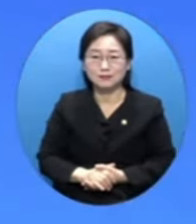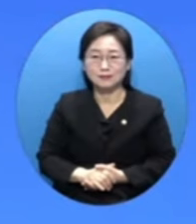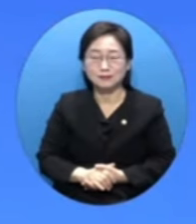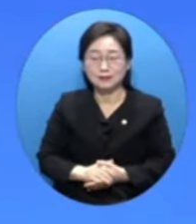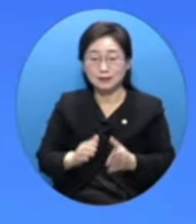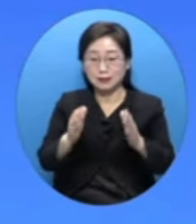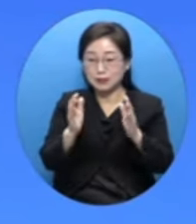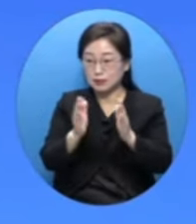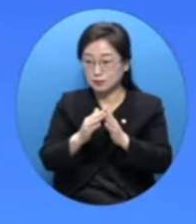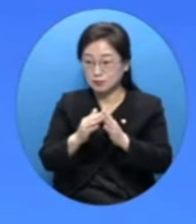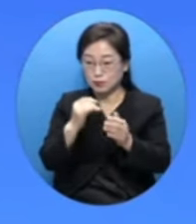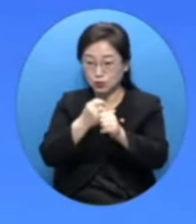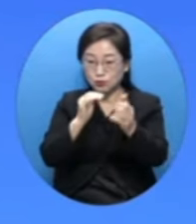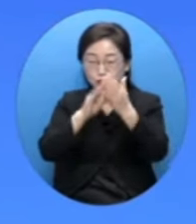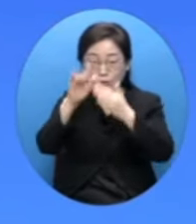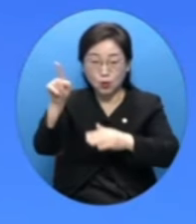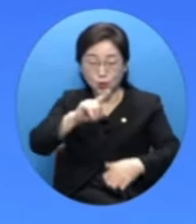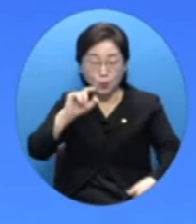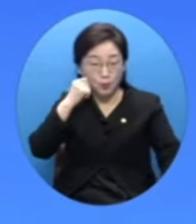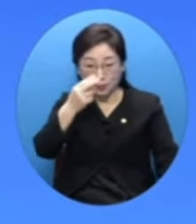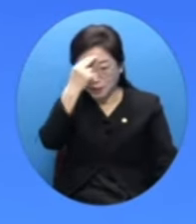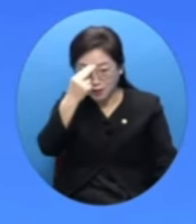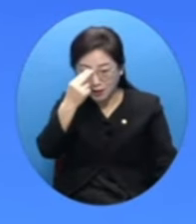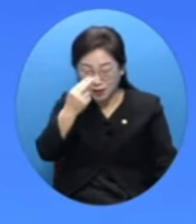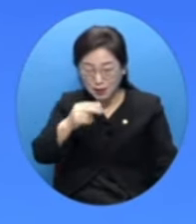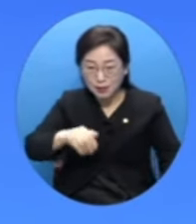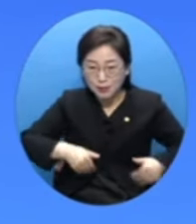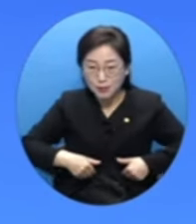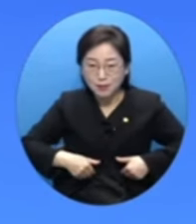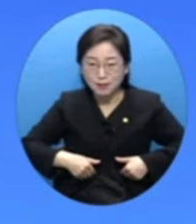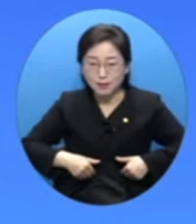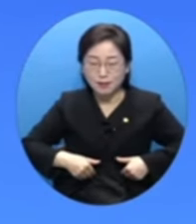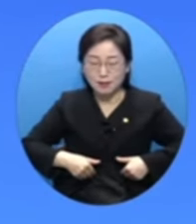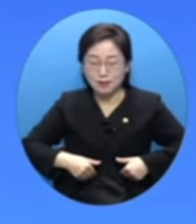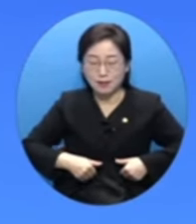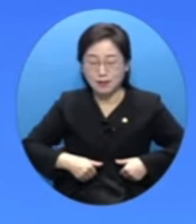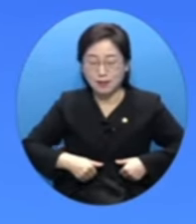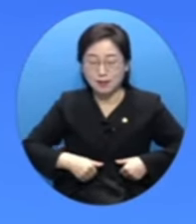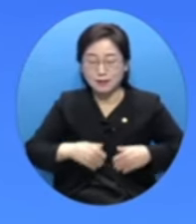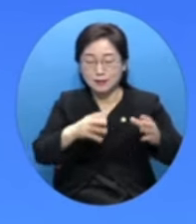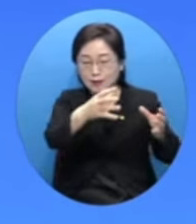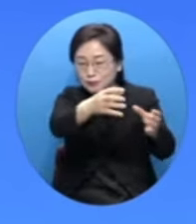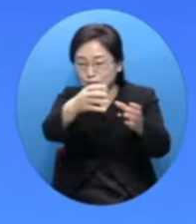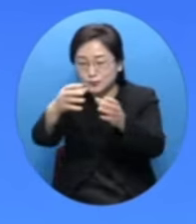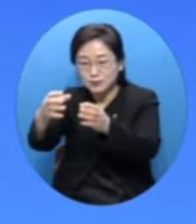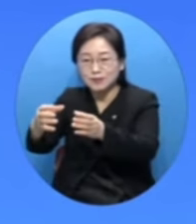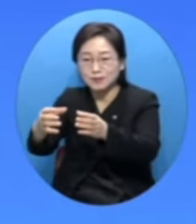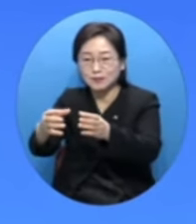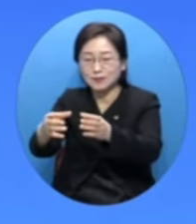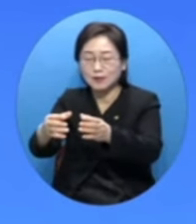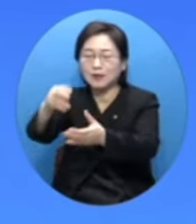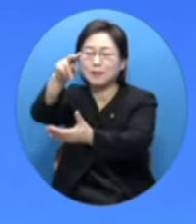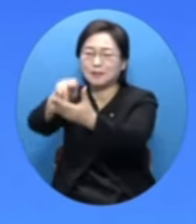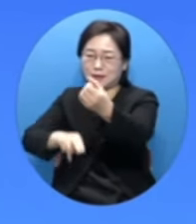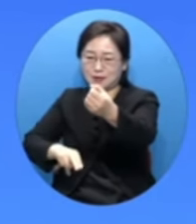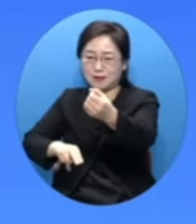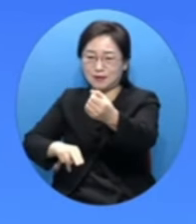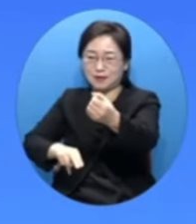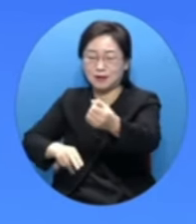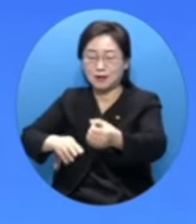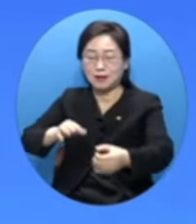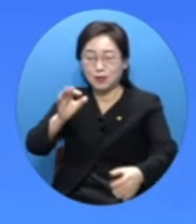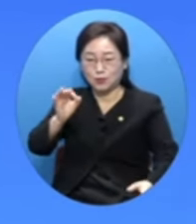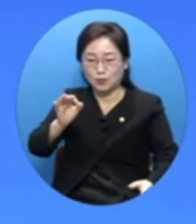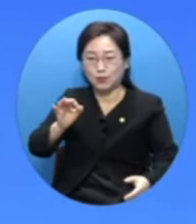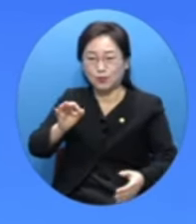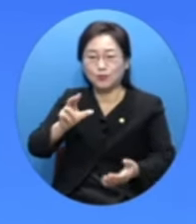집에 무슨 어려운 일이 생기고 꼭 필요할 때는 그것을 가지고 나가서 향유를 팔아 필요한